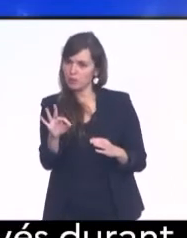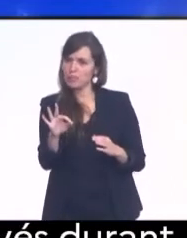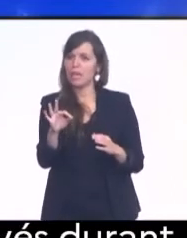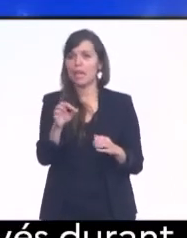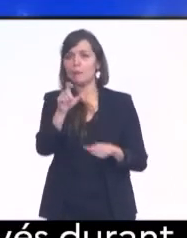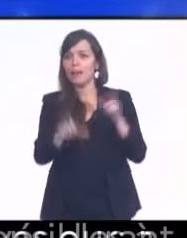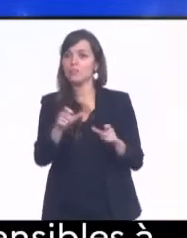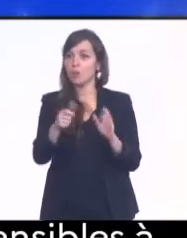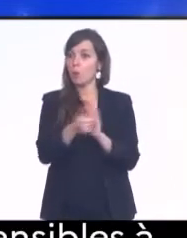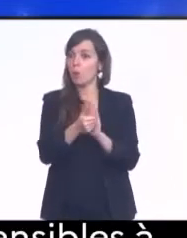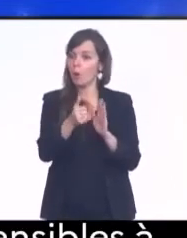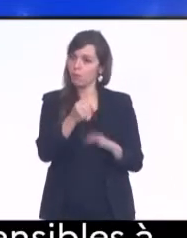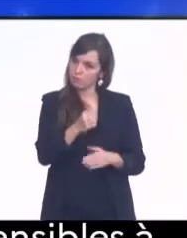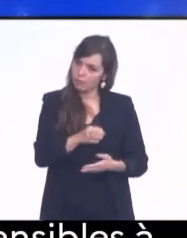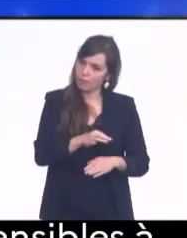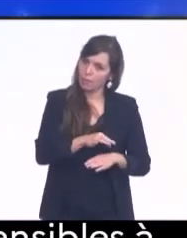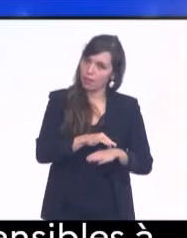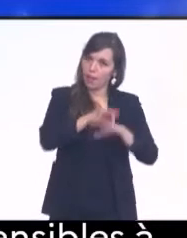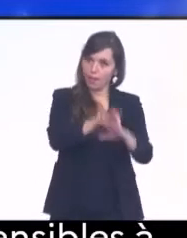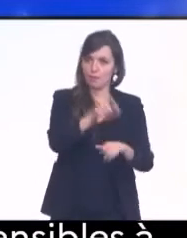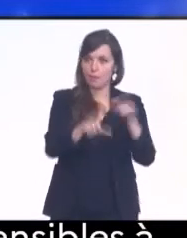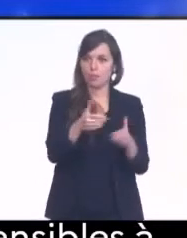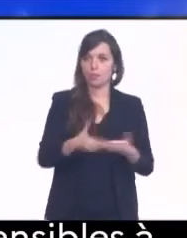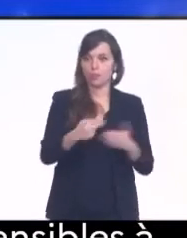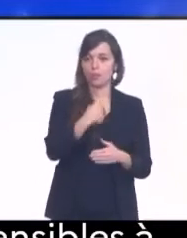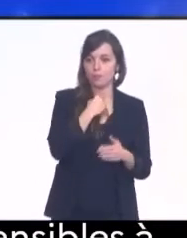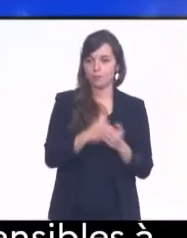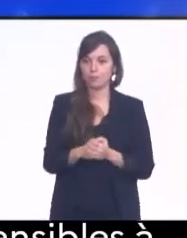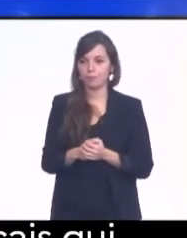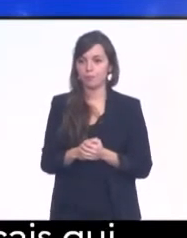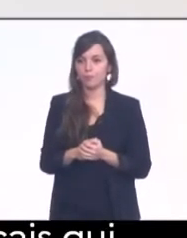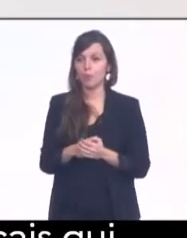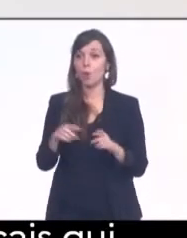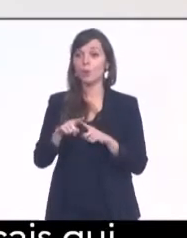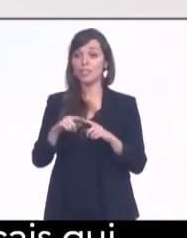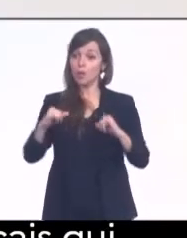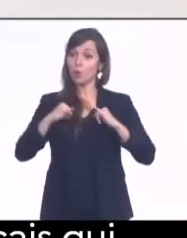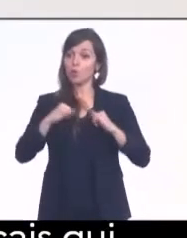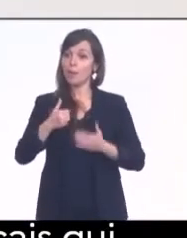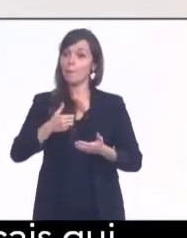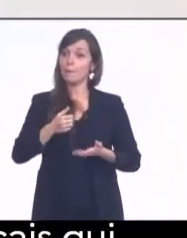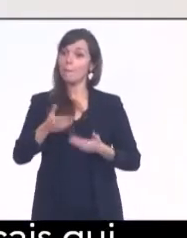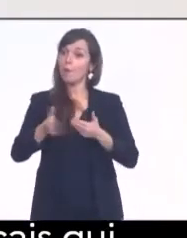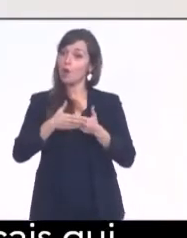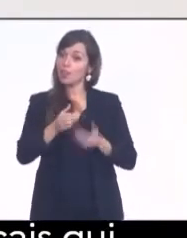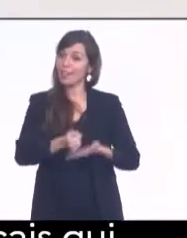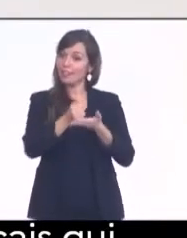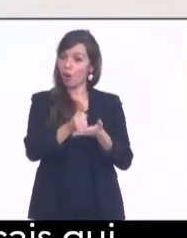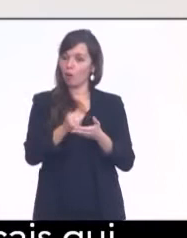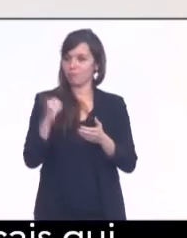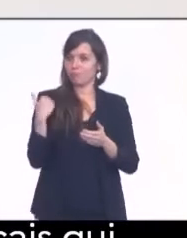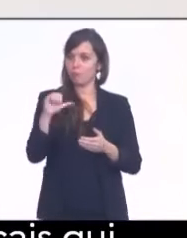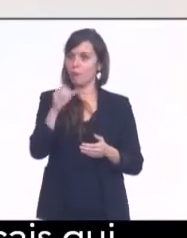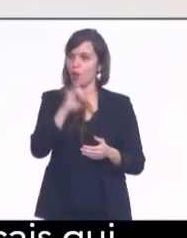handicap. Je rappelle l'entrée en vigueur de l'indemnisation du congé proche aidant depuis le 1er octobre 2020